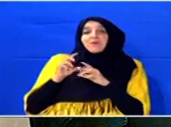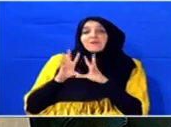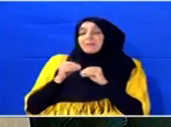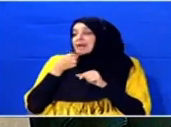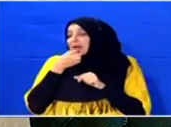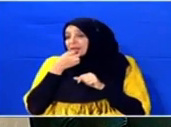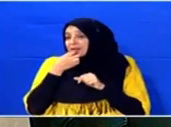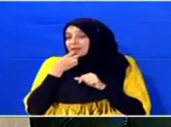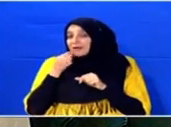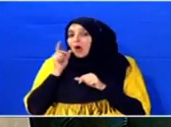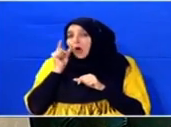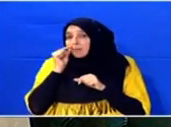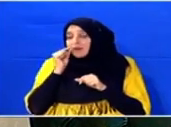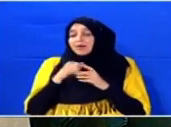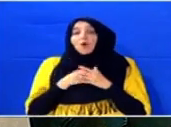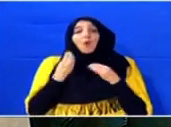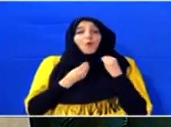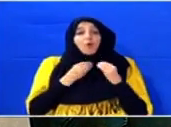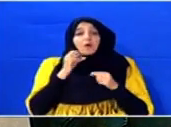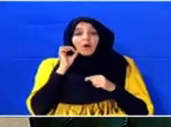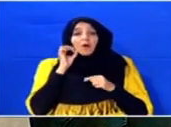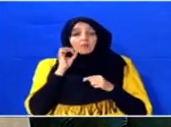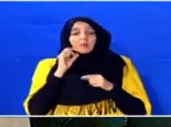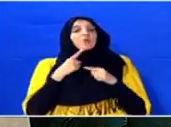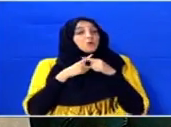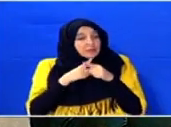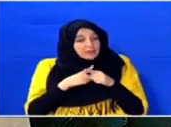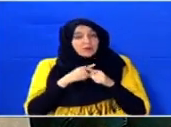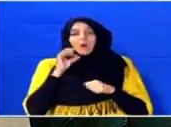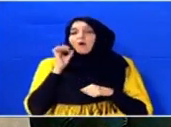يعني زوجتك المطلقه